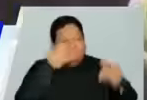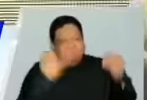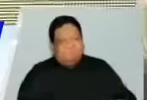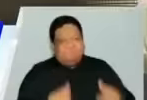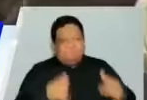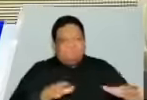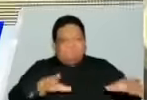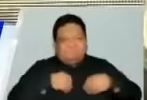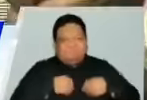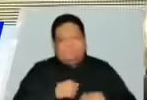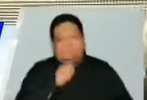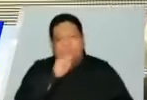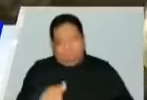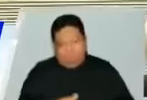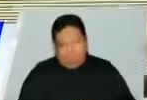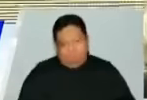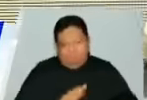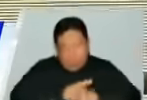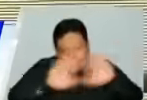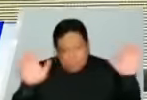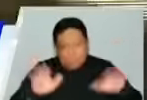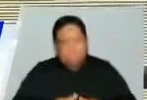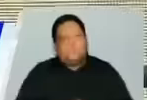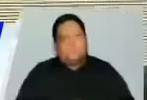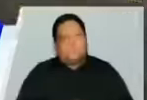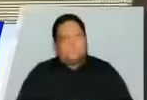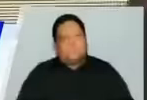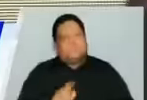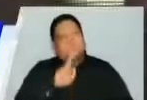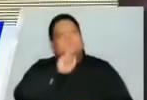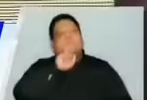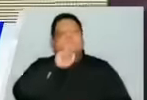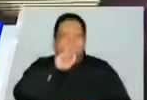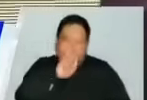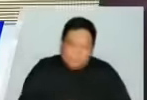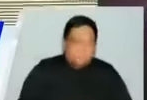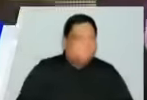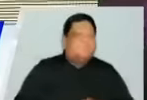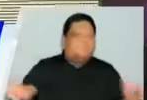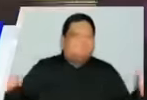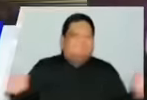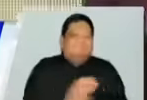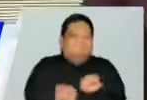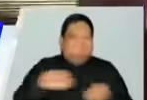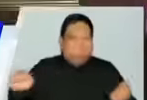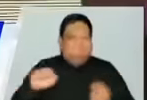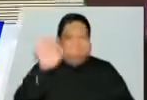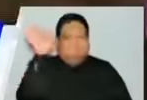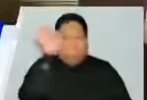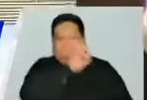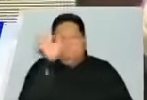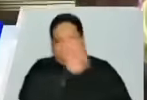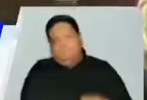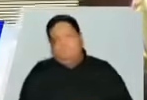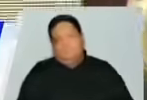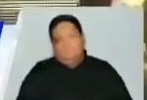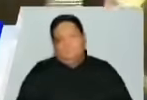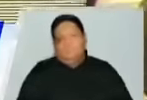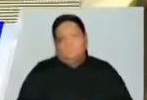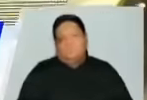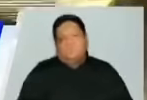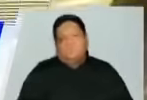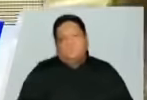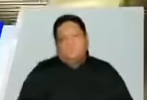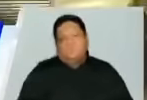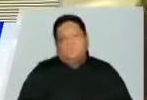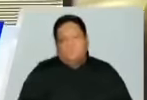Masisira ang Pilipino. you would lose